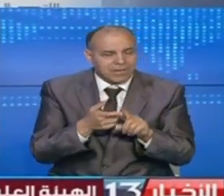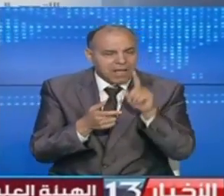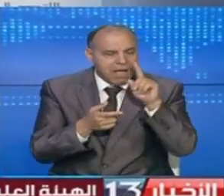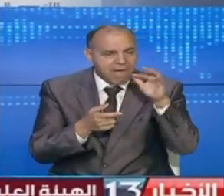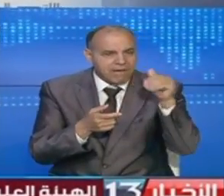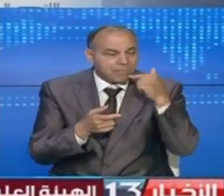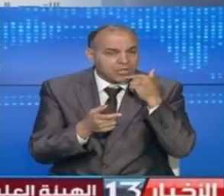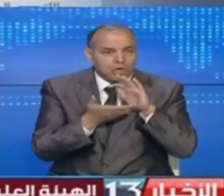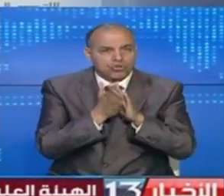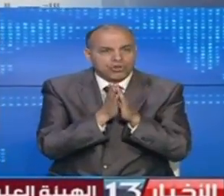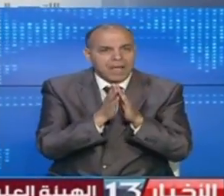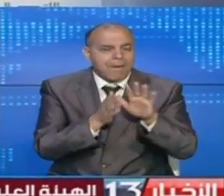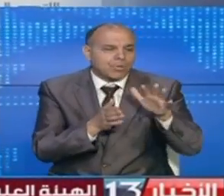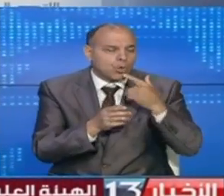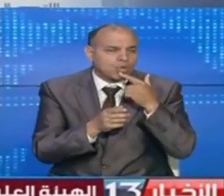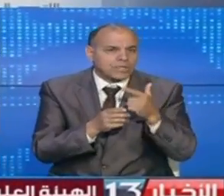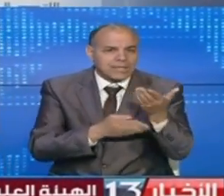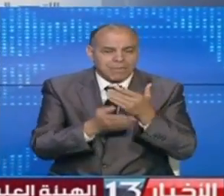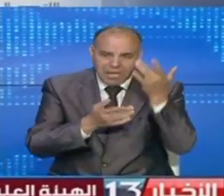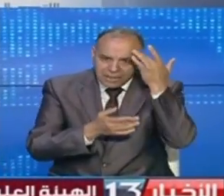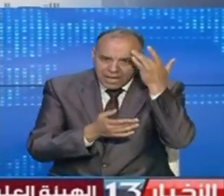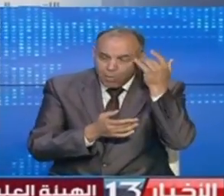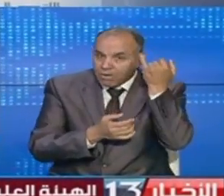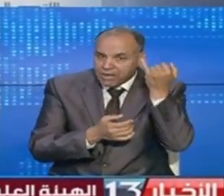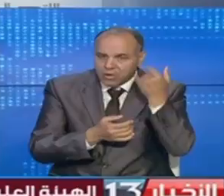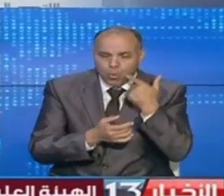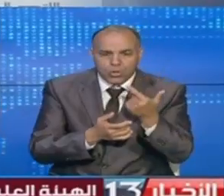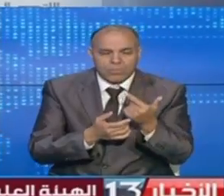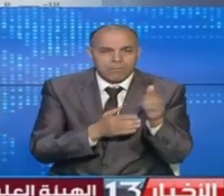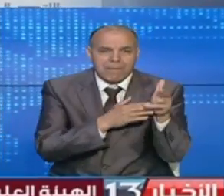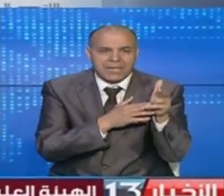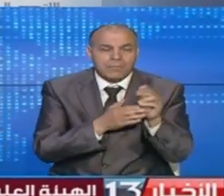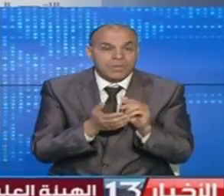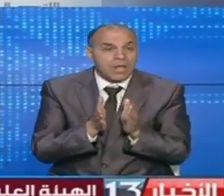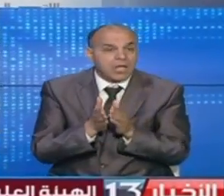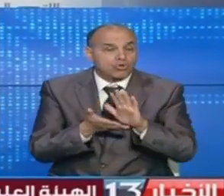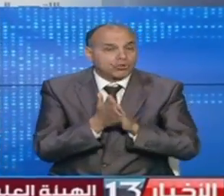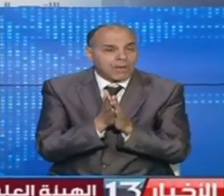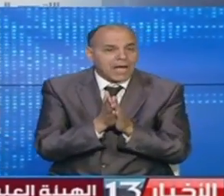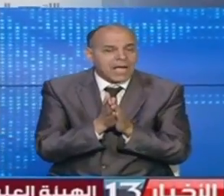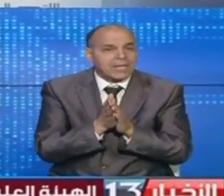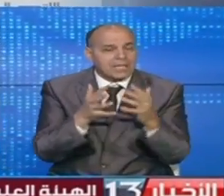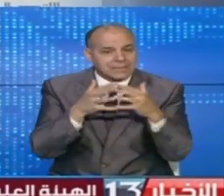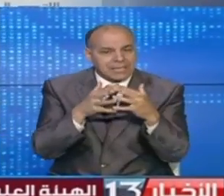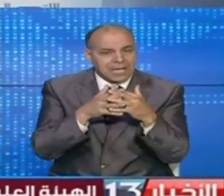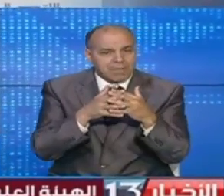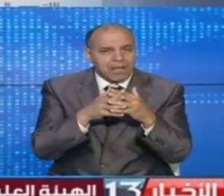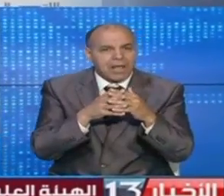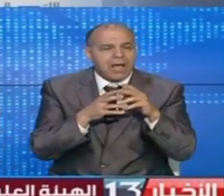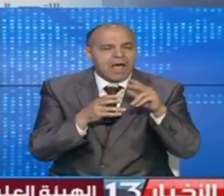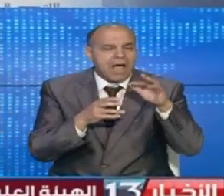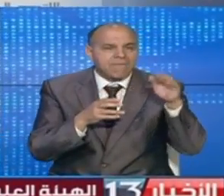أم، الجمعية المتوسطية للتبادل الثقافي والفكري راديو المهدية واحد، جمعية تالا المتضامنة تالا أف